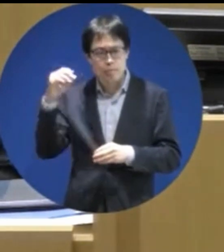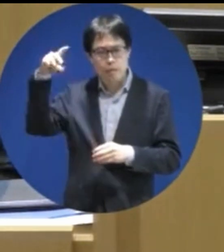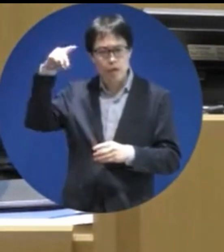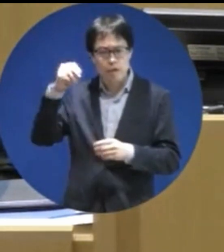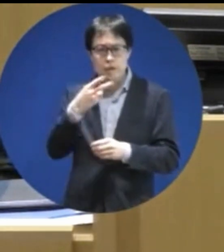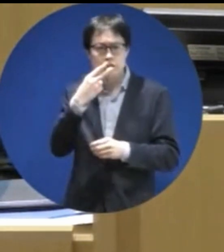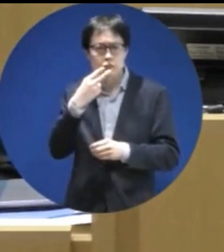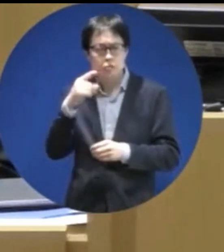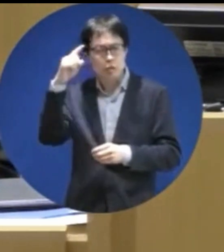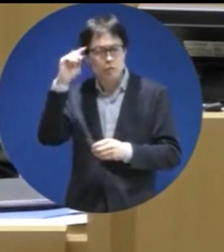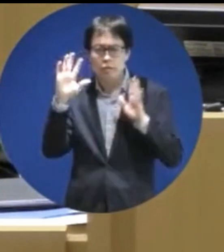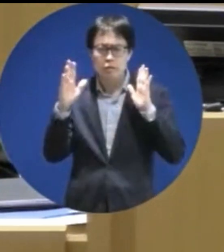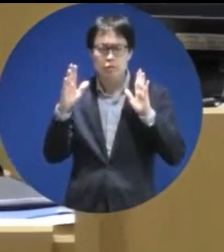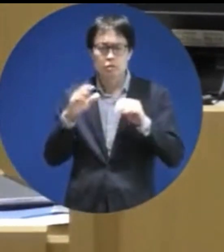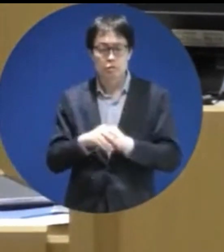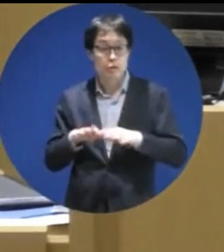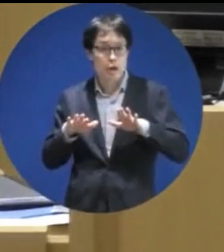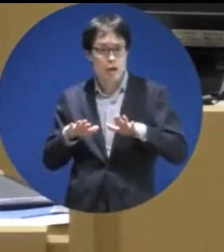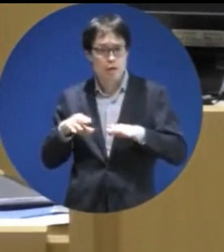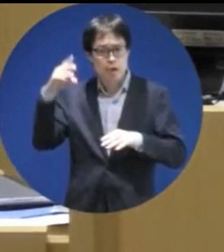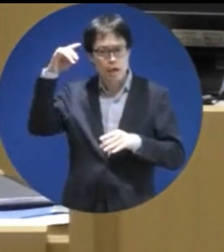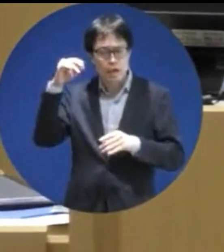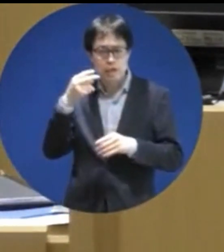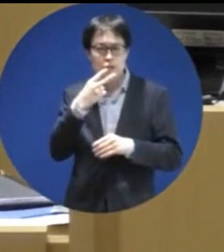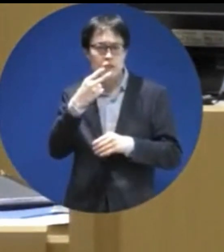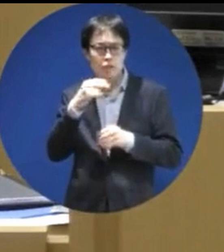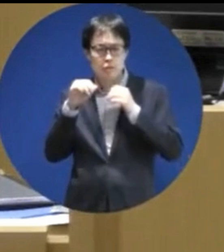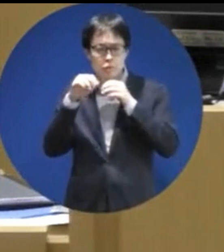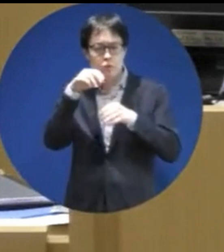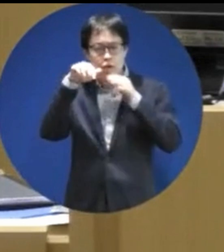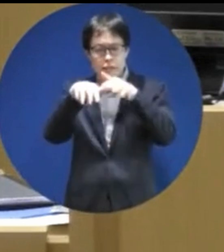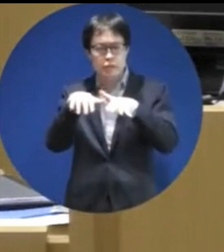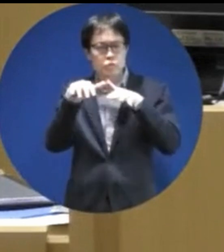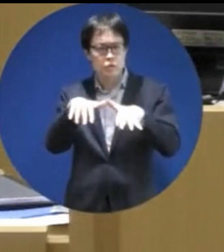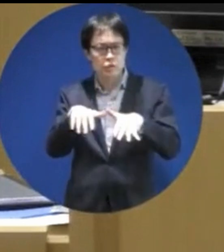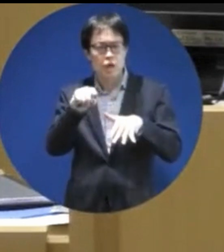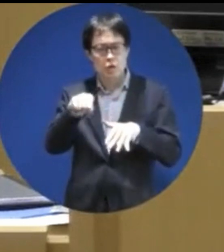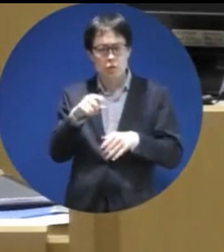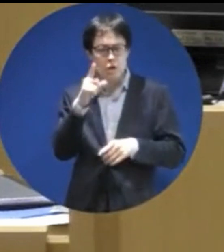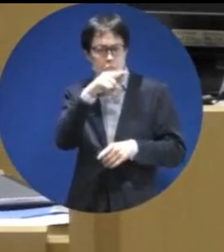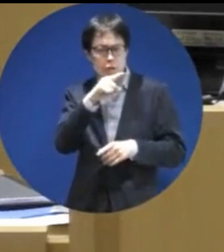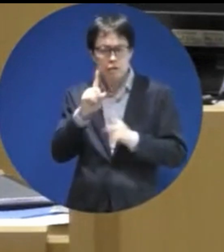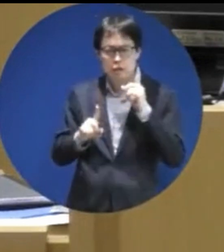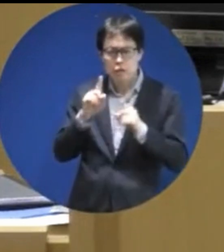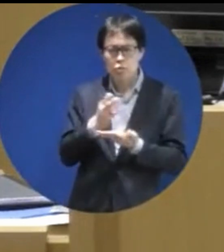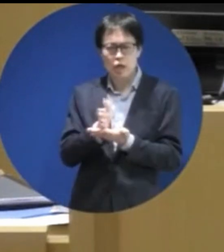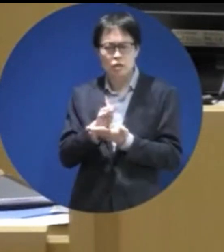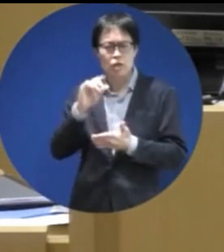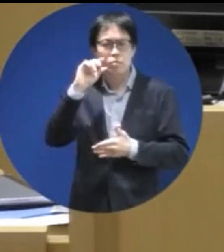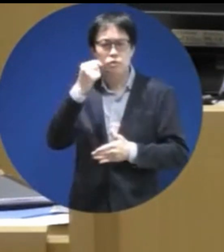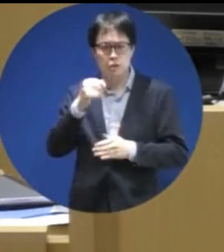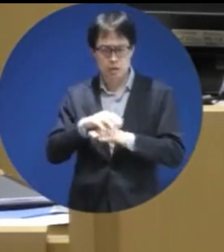てはですね、想定がありませんでした。今電子タバコの副流煙についてもですね、それが害かどうかというのも、なかなか判断が難しいところではあります